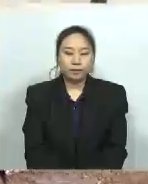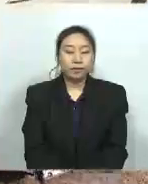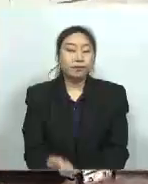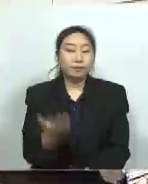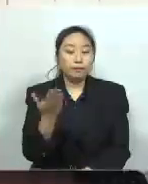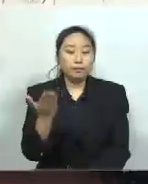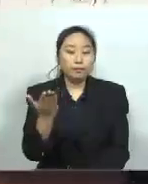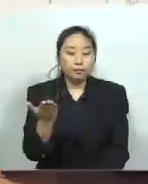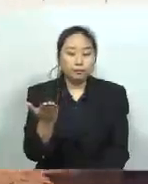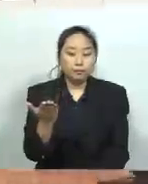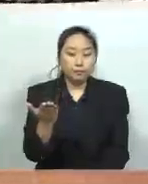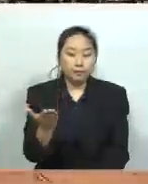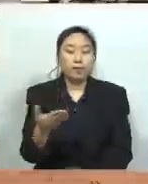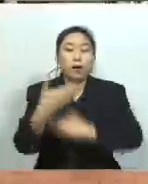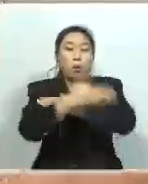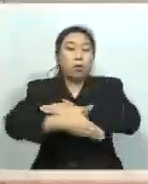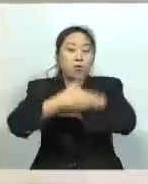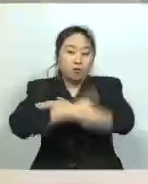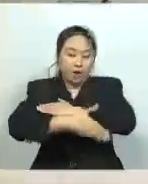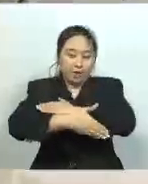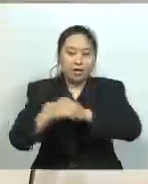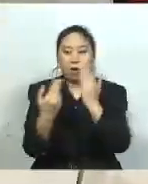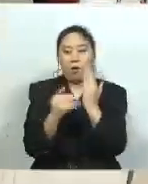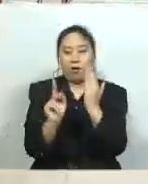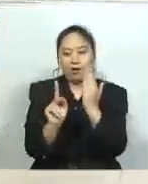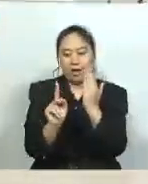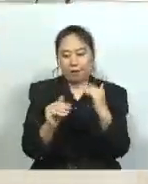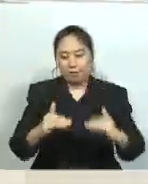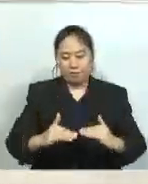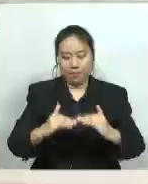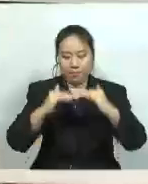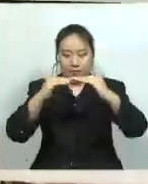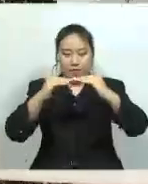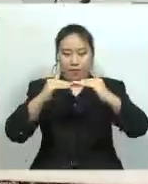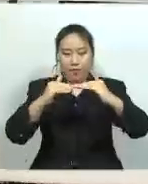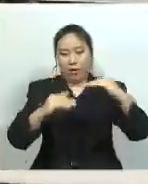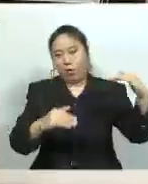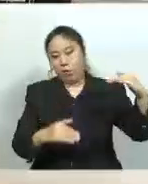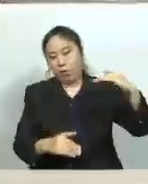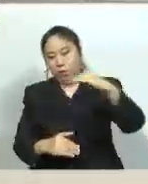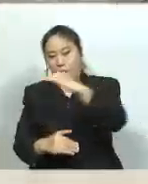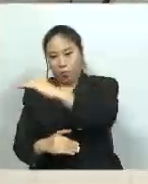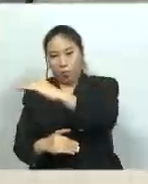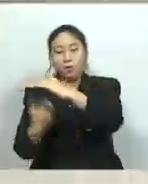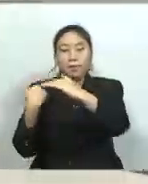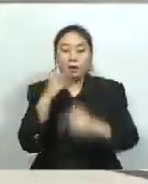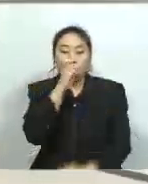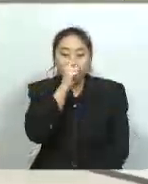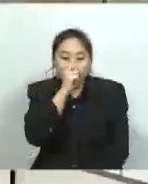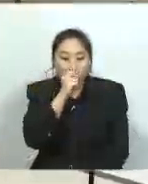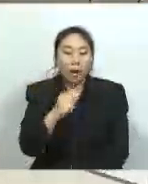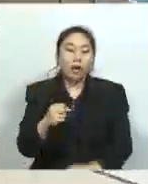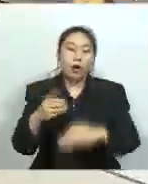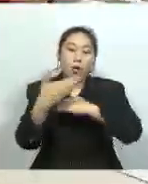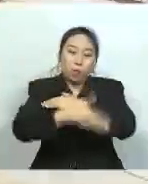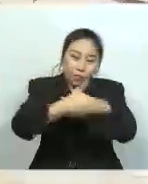นี่แหละค่ะคุณผู้ชมคะรถไฟลอยฟ้าที่จังหวัดขอนแก่นนะคะซึ่งมีการทดลองให้รถไฟโดยสารและรถไฟบรร